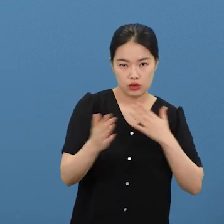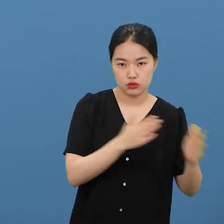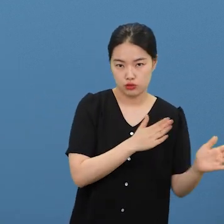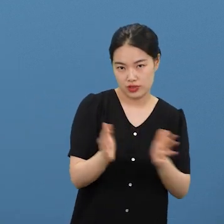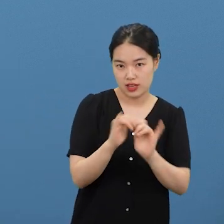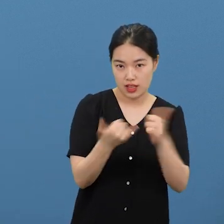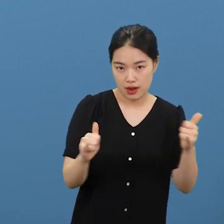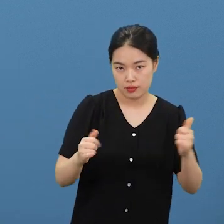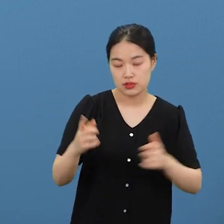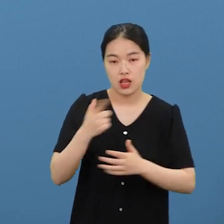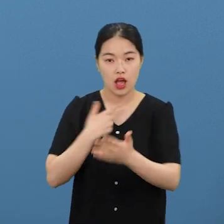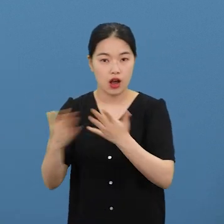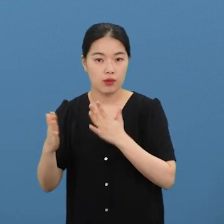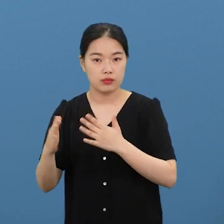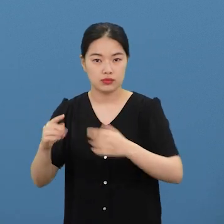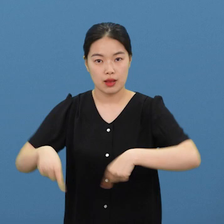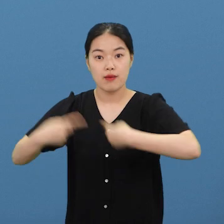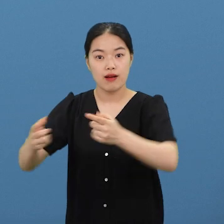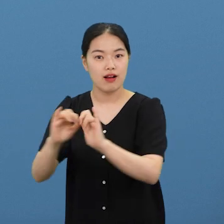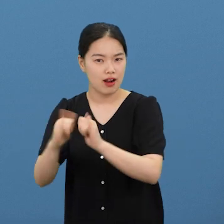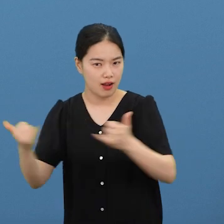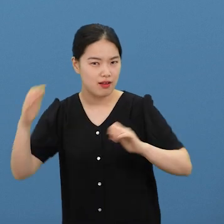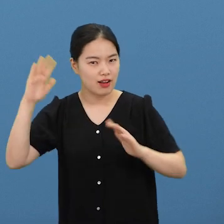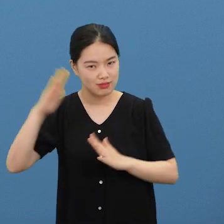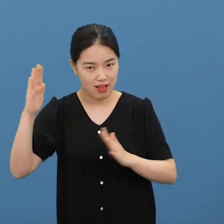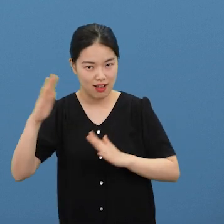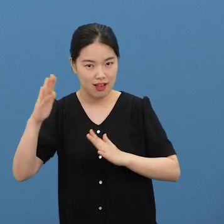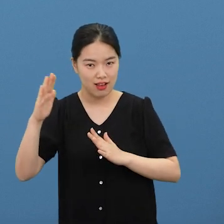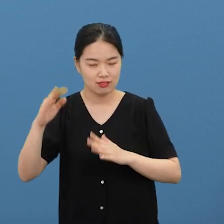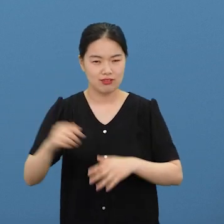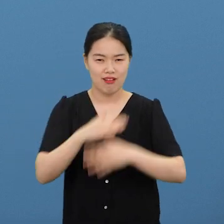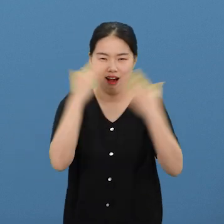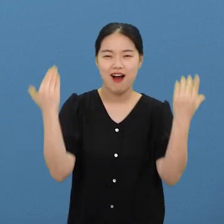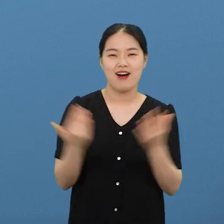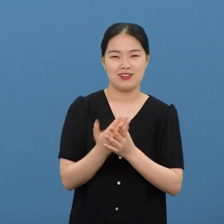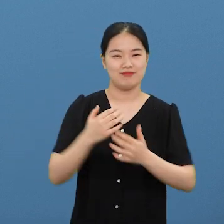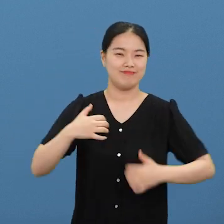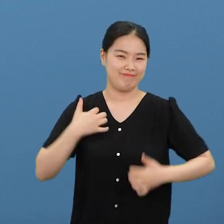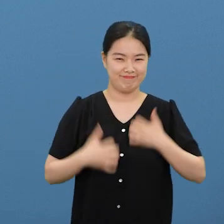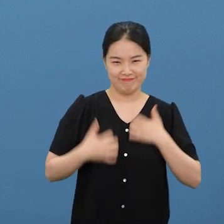또 체험에 참가하는 학생들도 모두가 즐겁고 의미